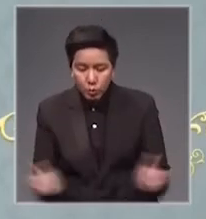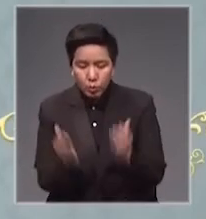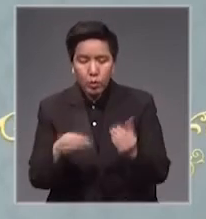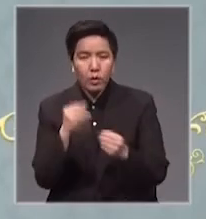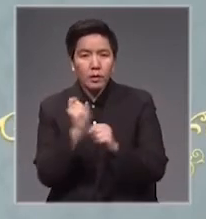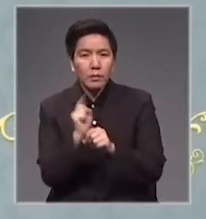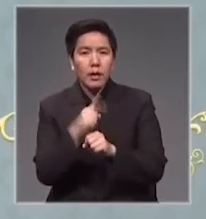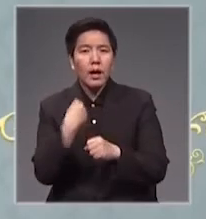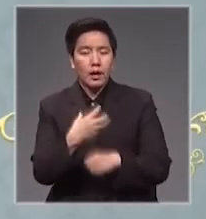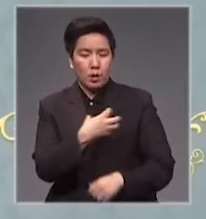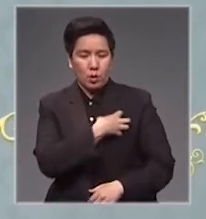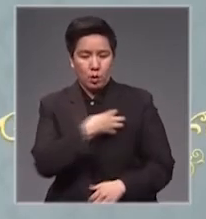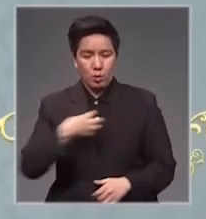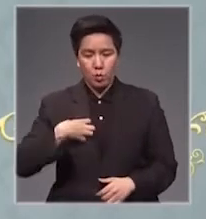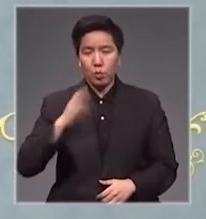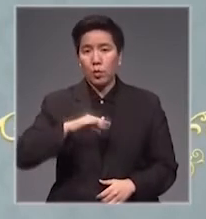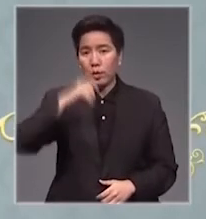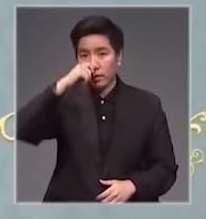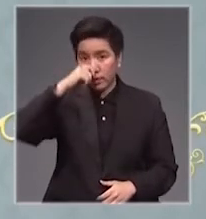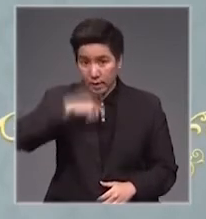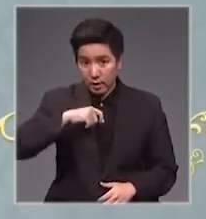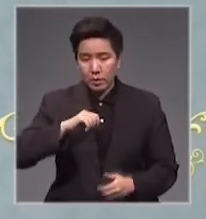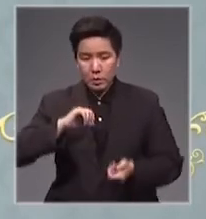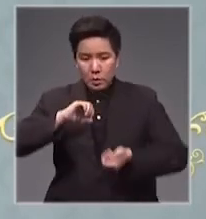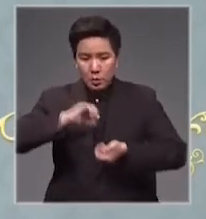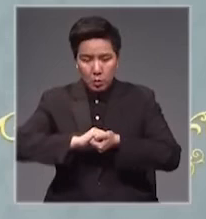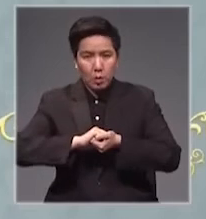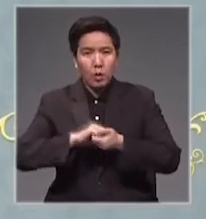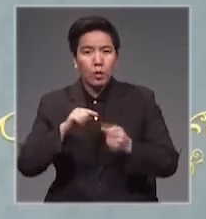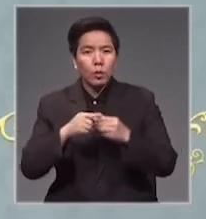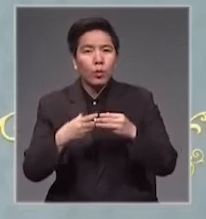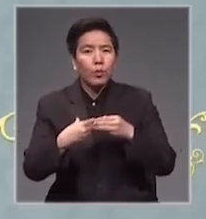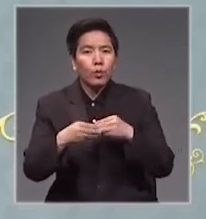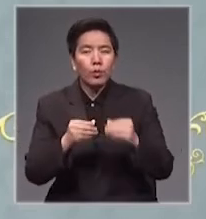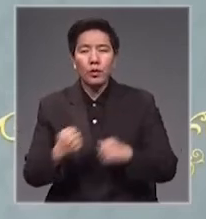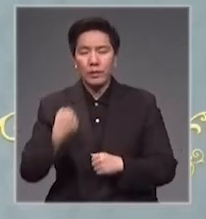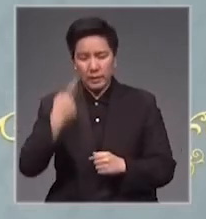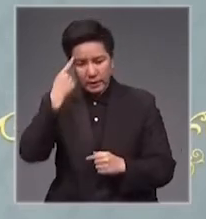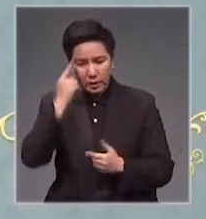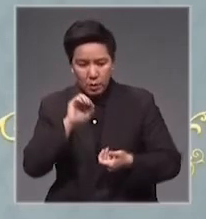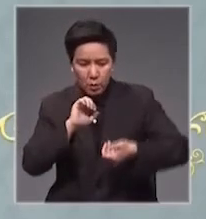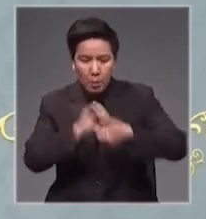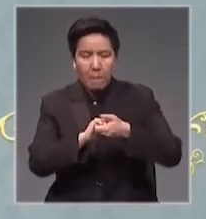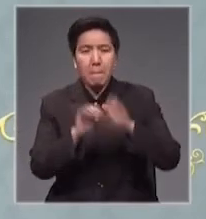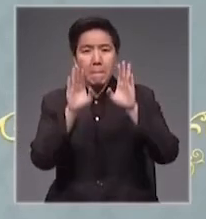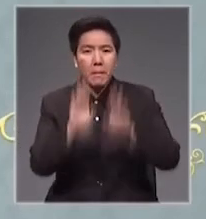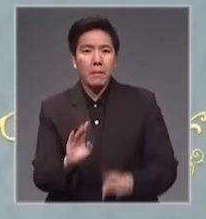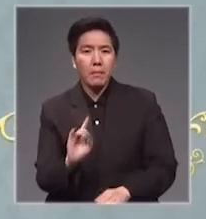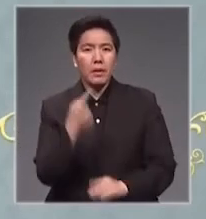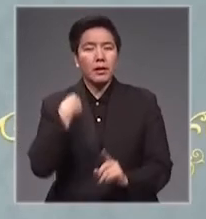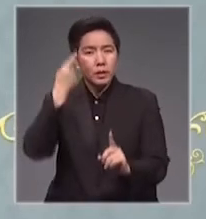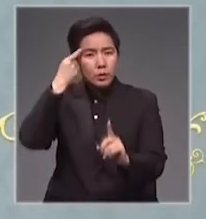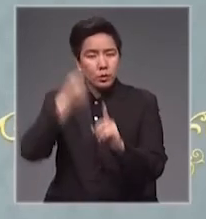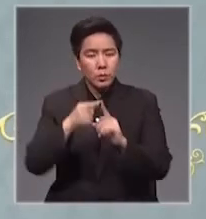การทูตและการต่างประเทศของไทยโดยเน้นความร่วมมือในมิติซอฟต์พาวเวอร์เพื่อแสวงหาความร่วมมือรูปแบบใหม่ๆที่มุ่งสู่การพัฒน